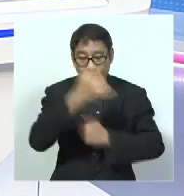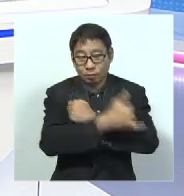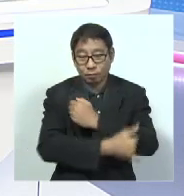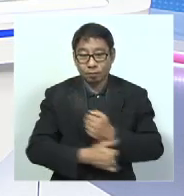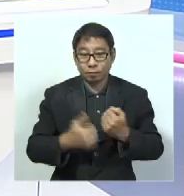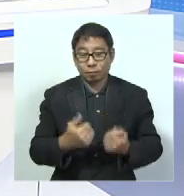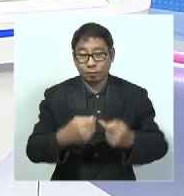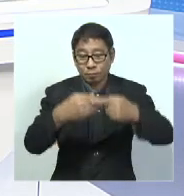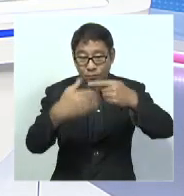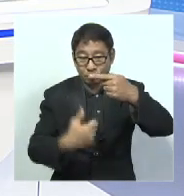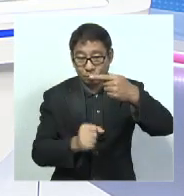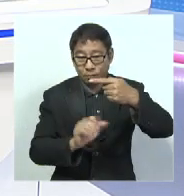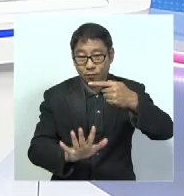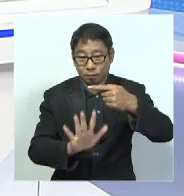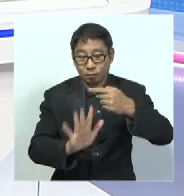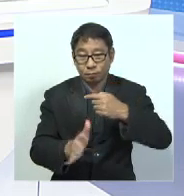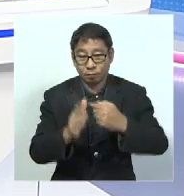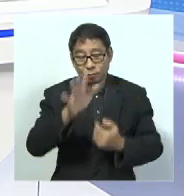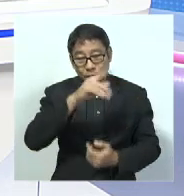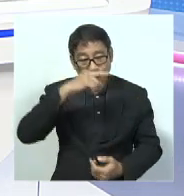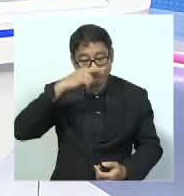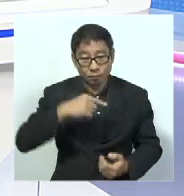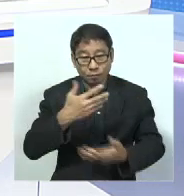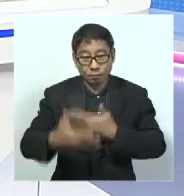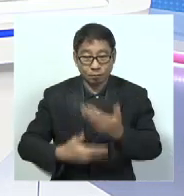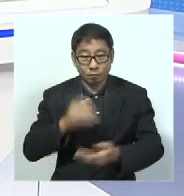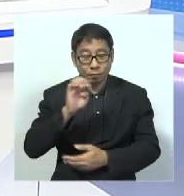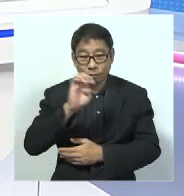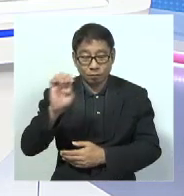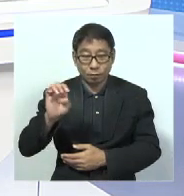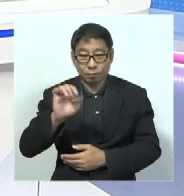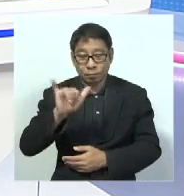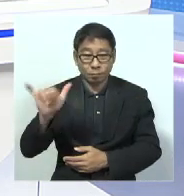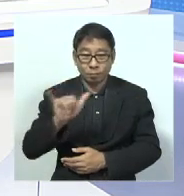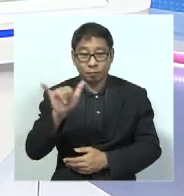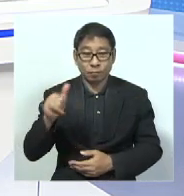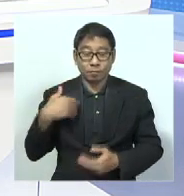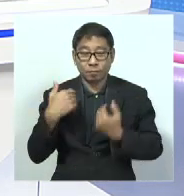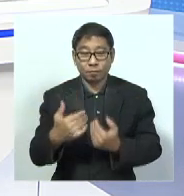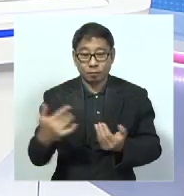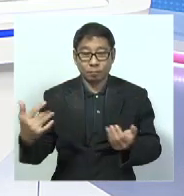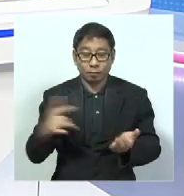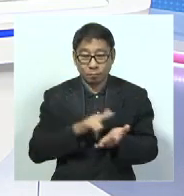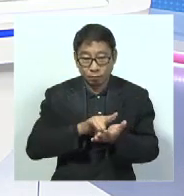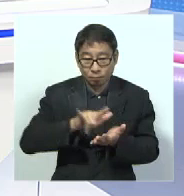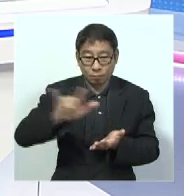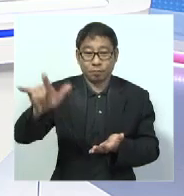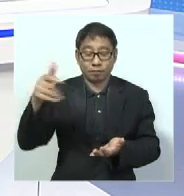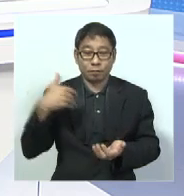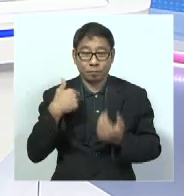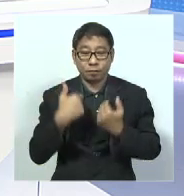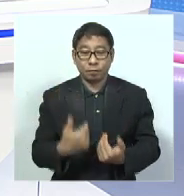ทศคู่ค้าอันดับ15ของไทยแต่ว่าเป็นคู่ค้าอันดับ1ในโซนยุโรปเลยนะ ครับ หลังจากการเดินทางไปเยือนในครั้